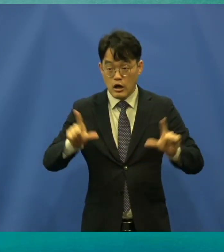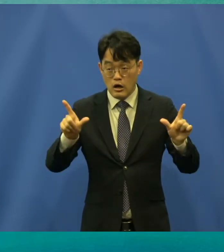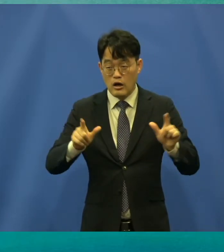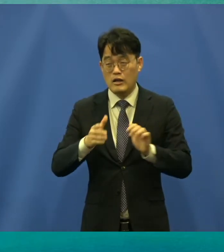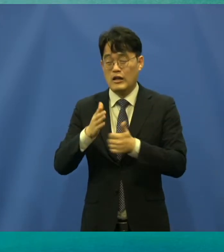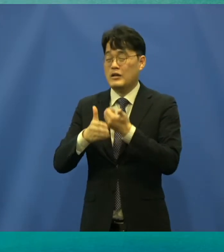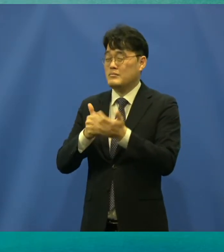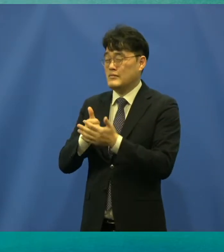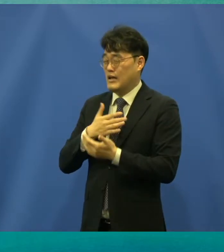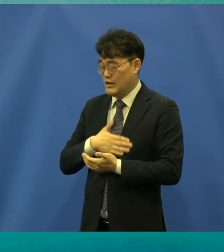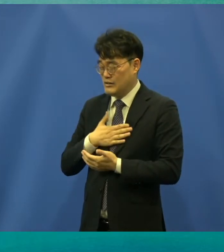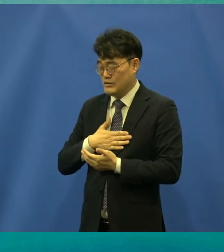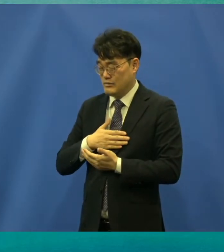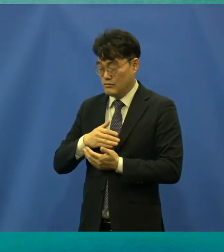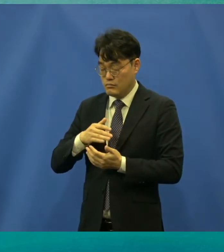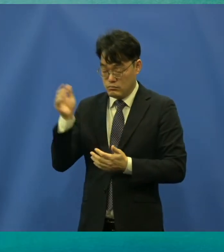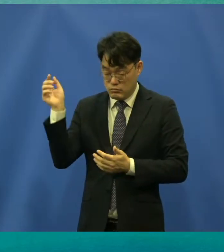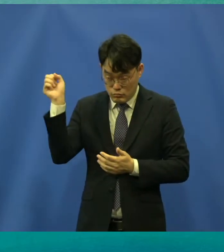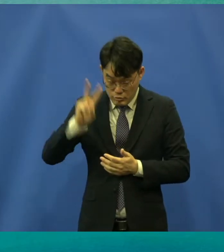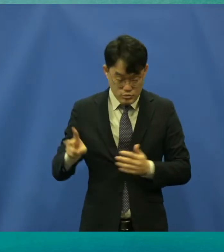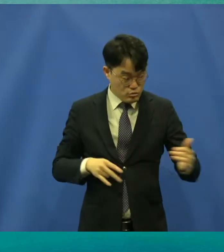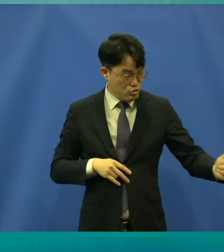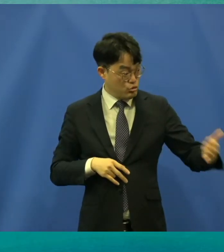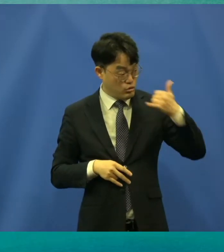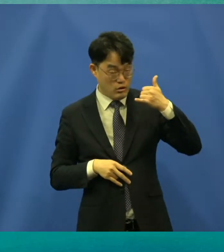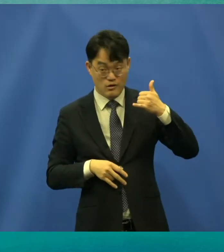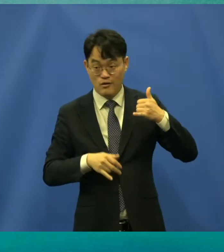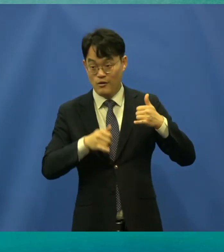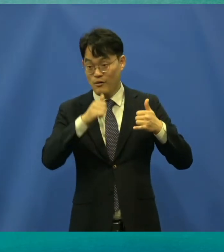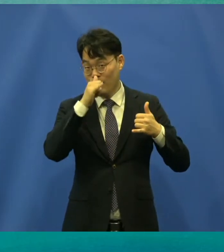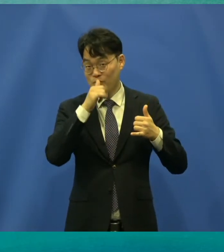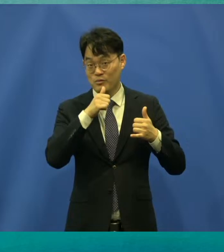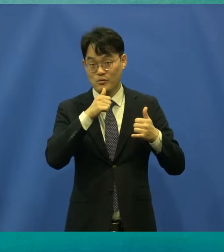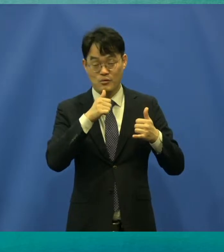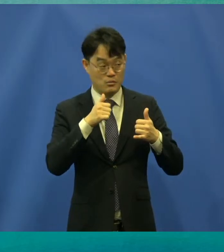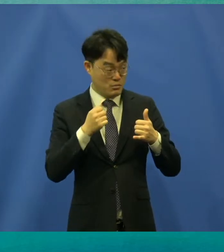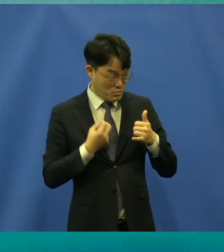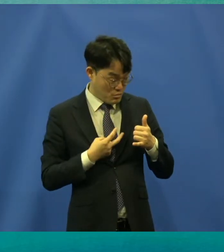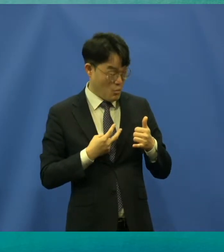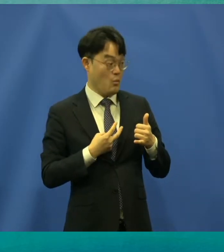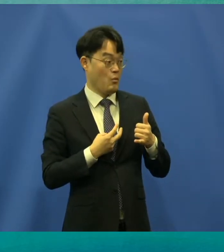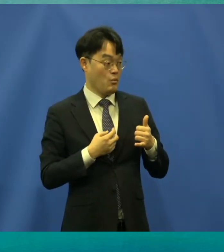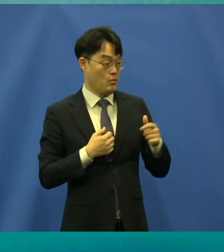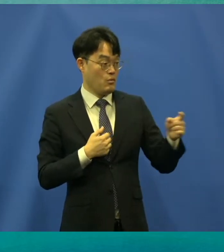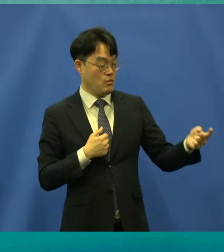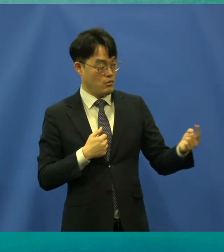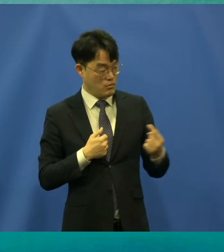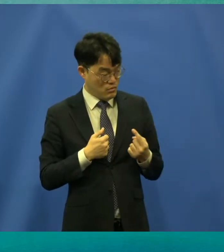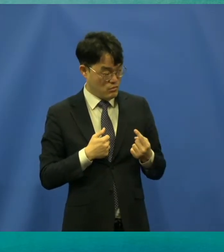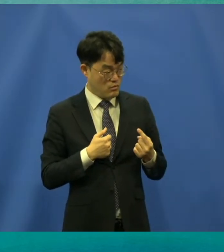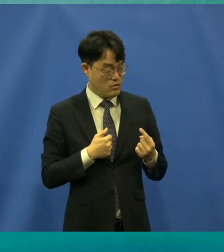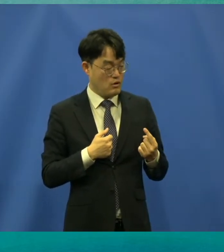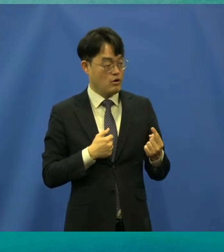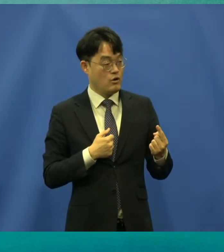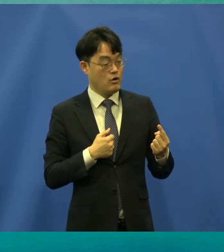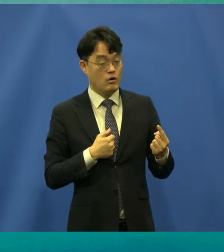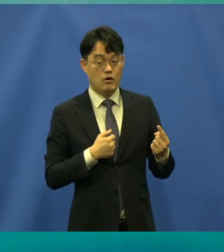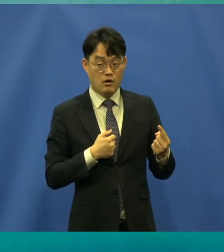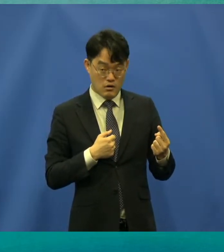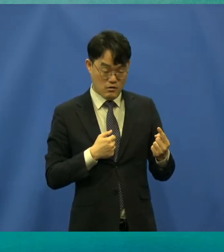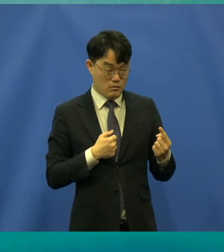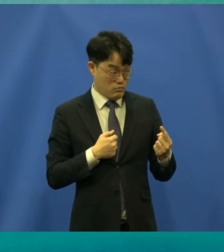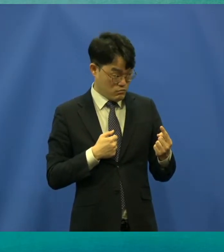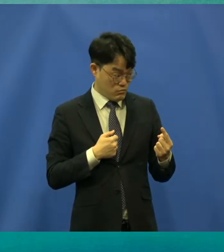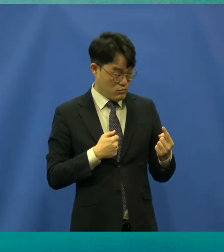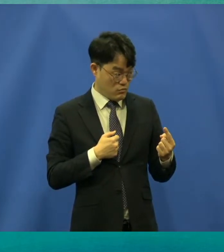거예요. 그리고 최근에 그분이 이제 우리 교회에서 코스 다 마치고 돌아가셨어요. 그 급하신 거죠.